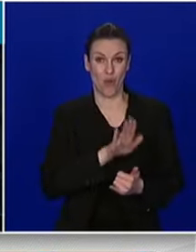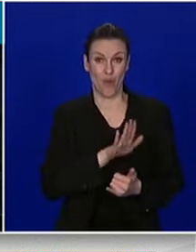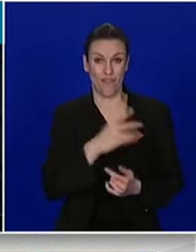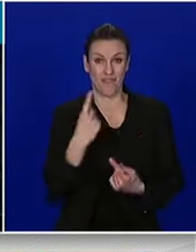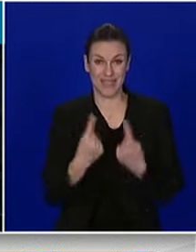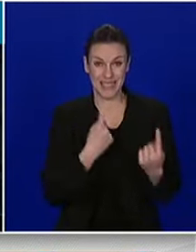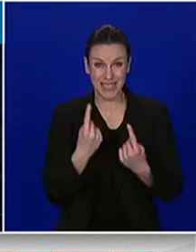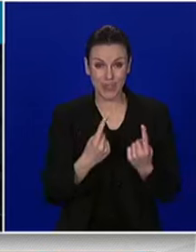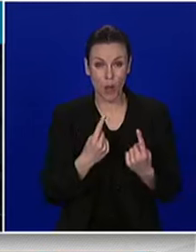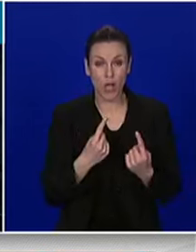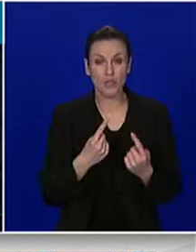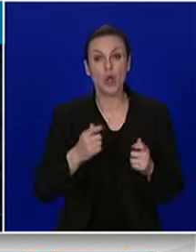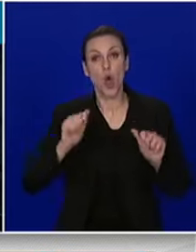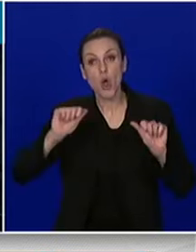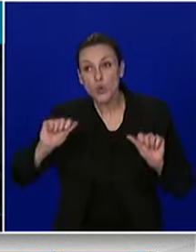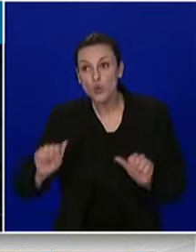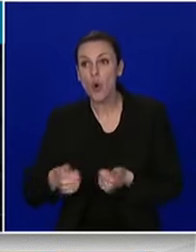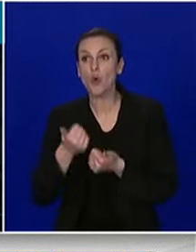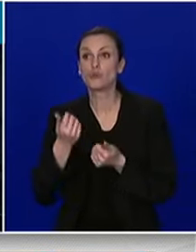situaciji trebala